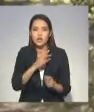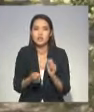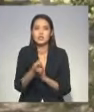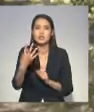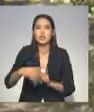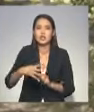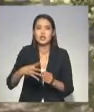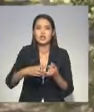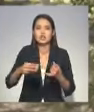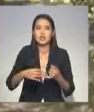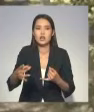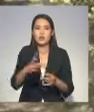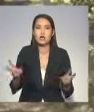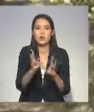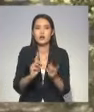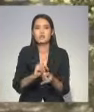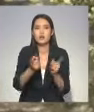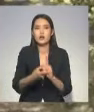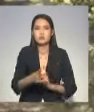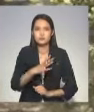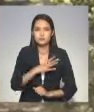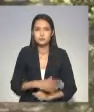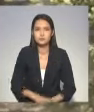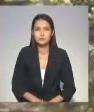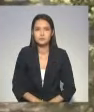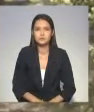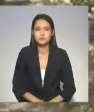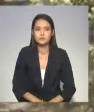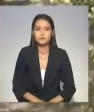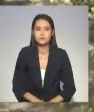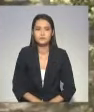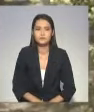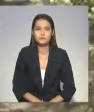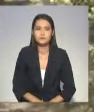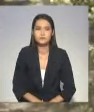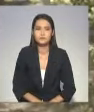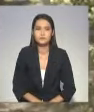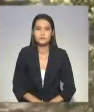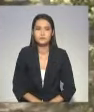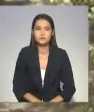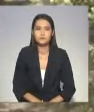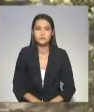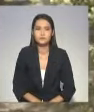40 гектар аумақ отқа оранды. Өзгеріс Қонар, Заңғар Санай, Астана Таймс.